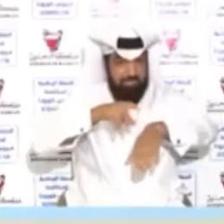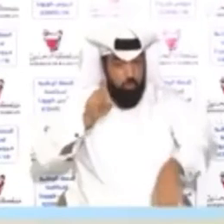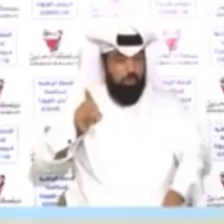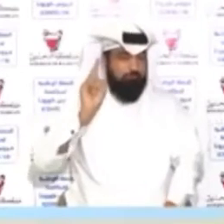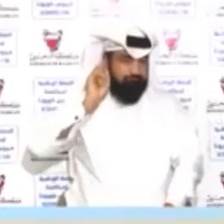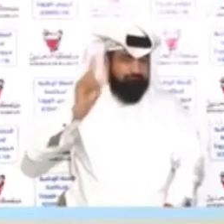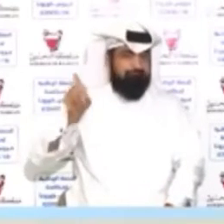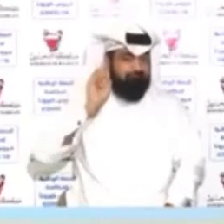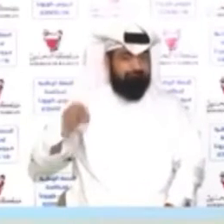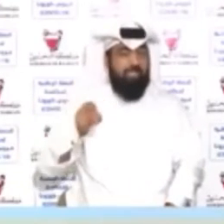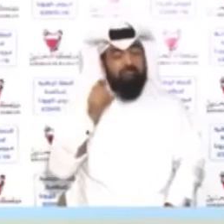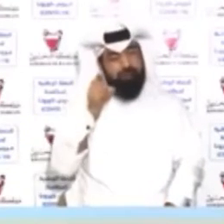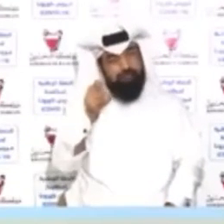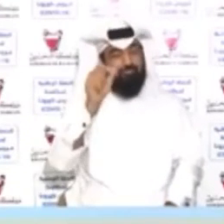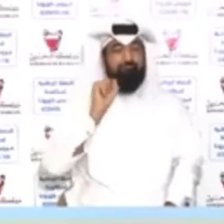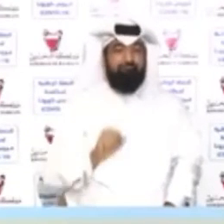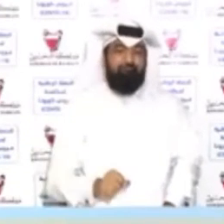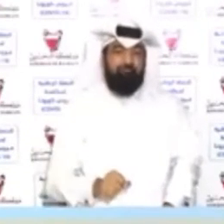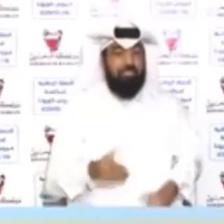بالتعليمات وتهاونهم